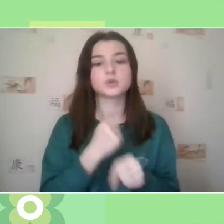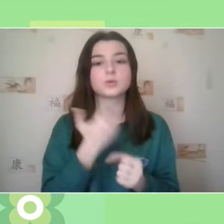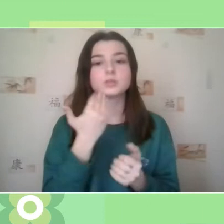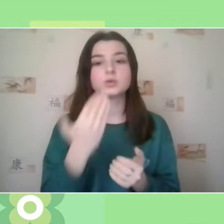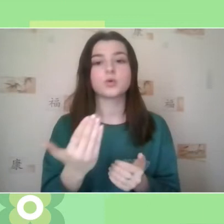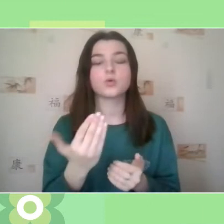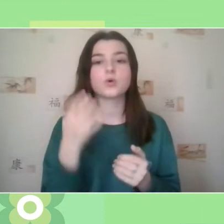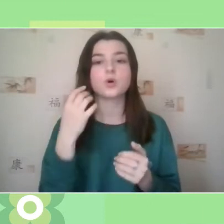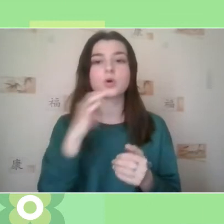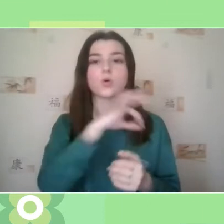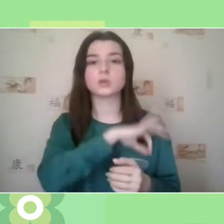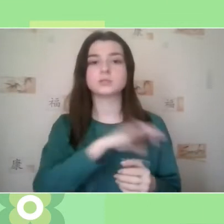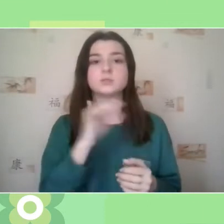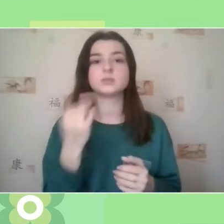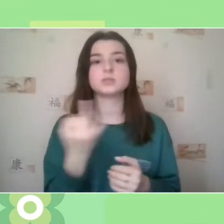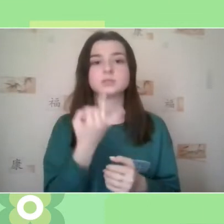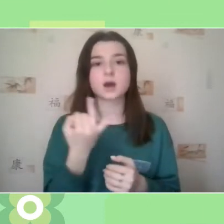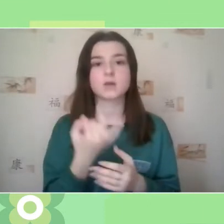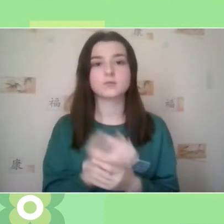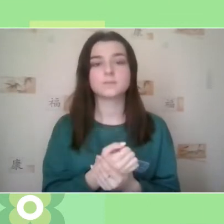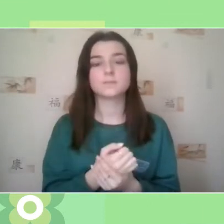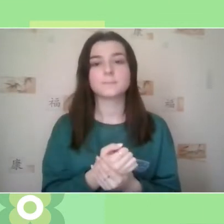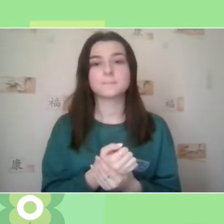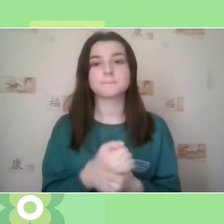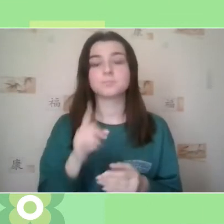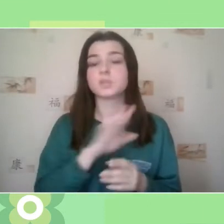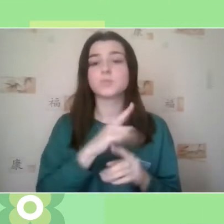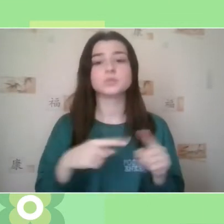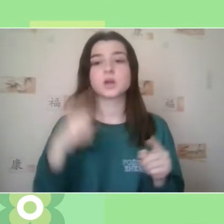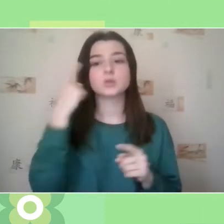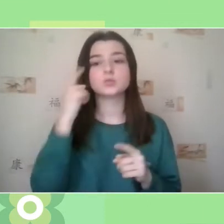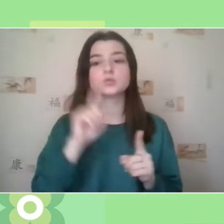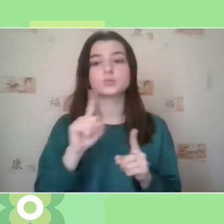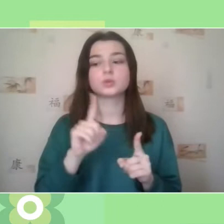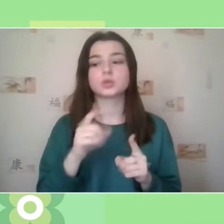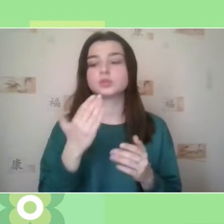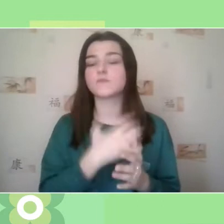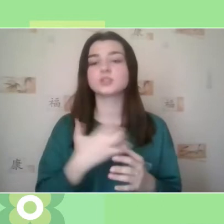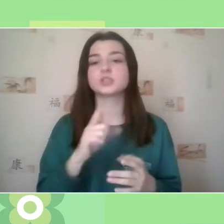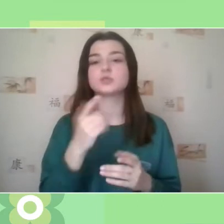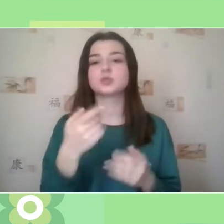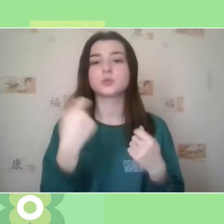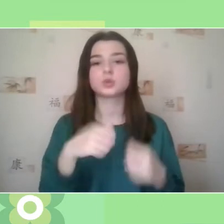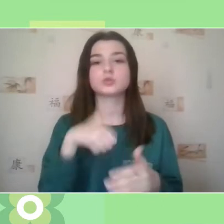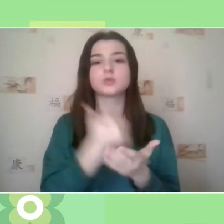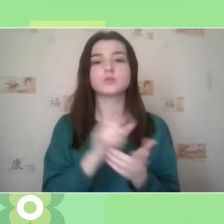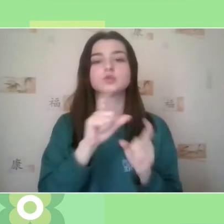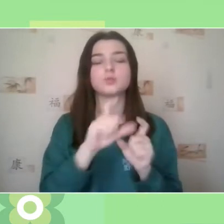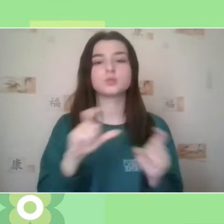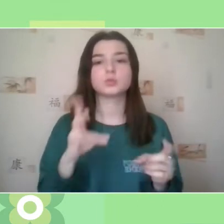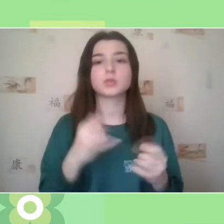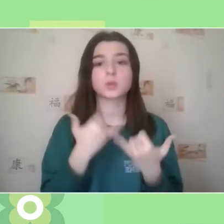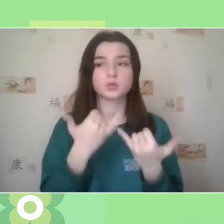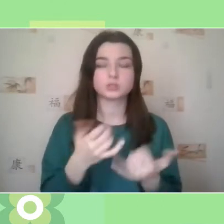Я не поділяю думку, що не варто, не важливо, що ти продаєш, головне ж люди ж на благодійність